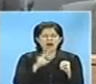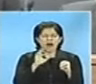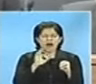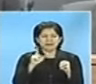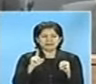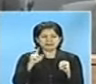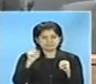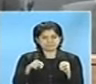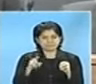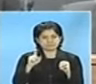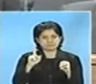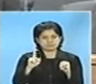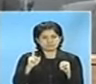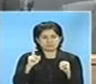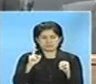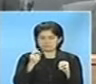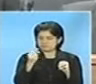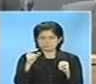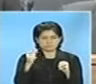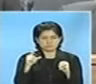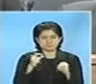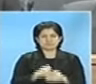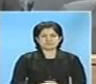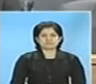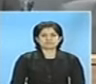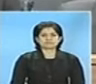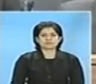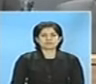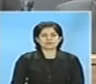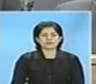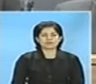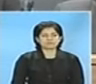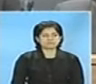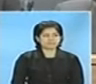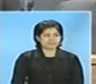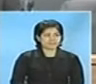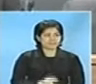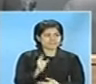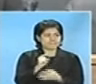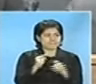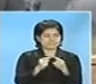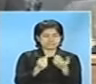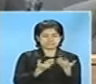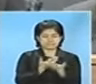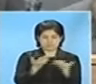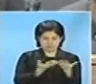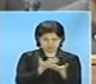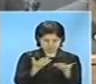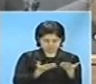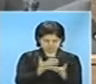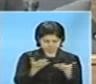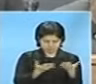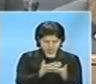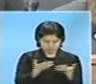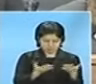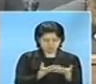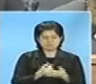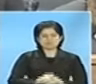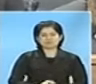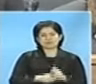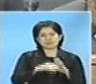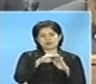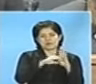291/11ในทำนองเดียวกันว่าการวินิจฉัยว่าร่